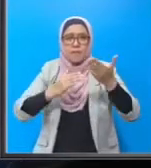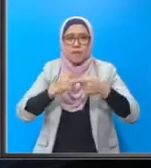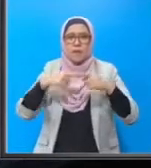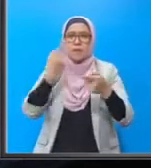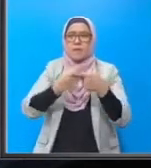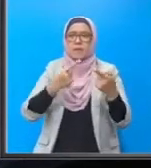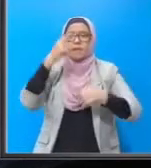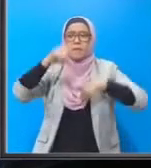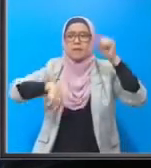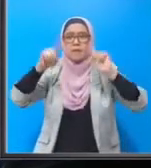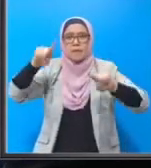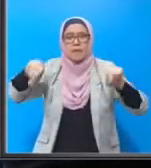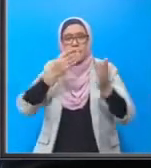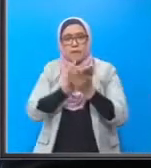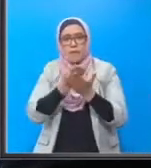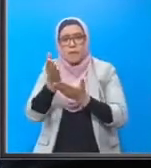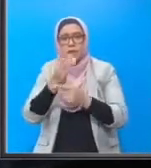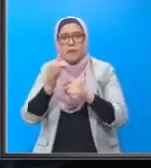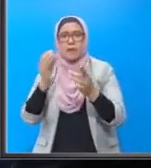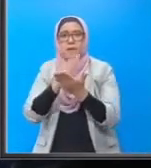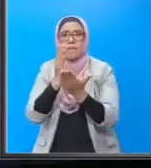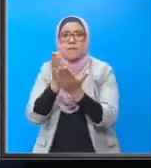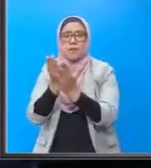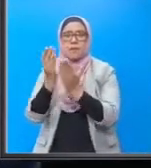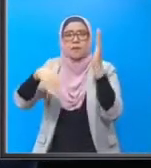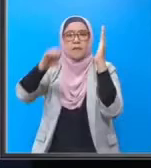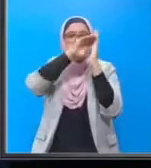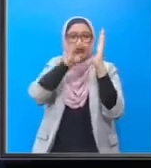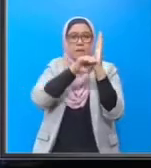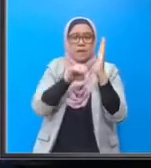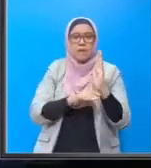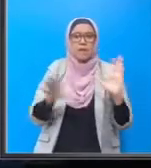tersebut atau tidak